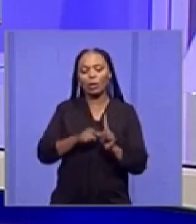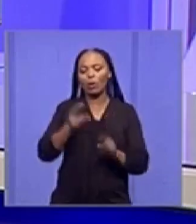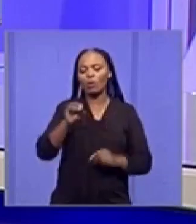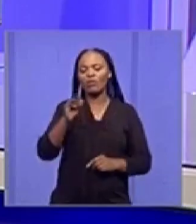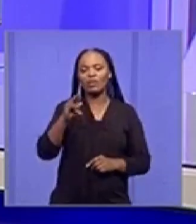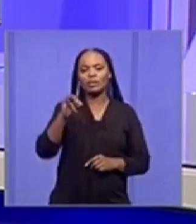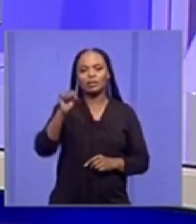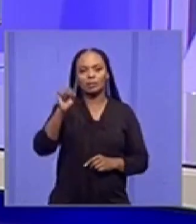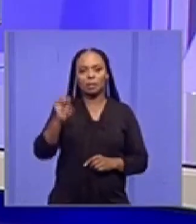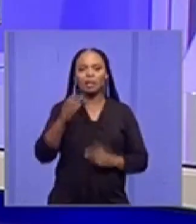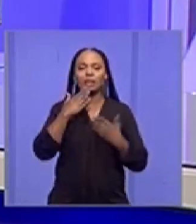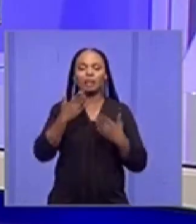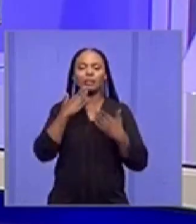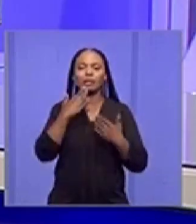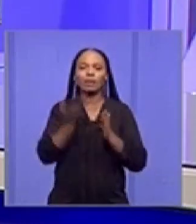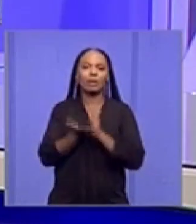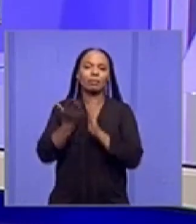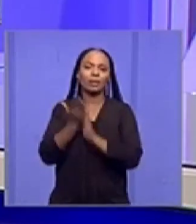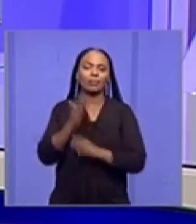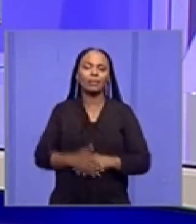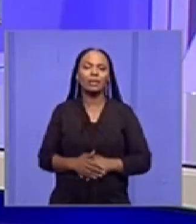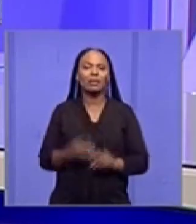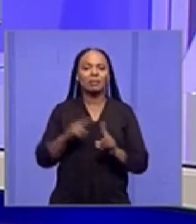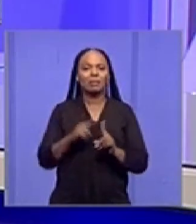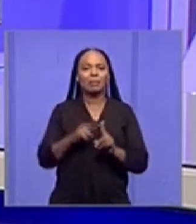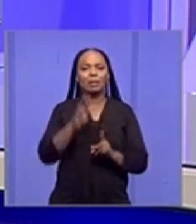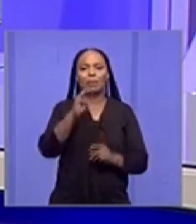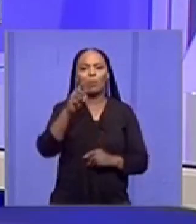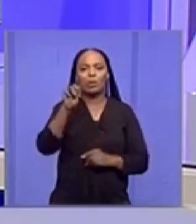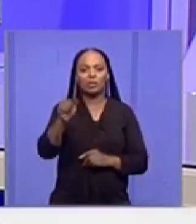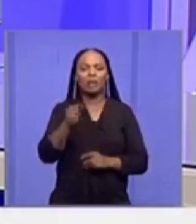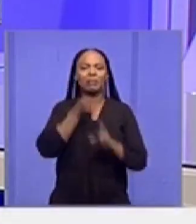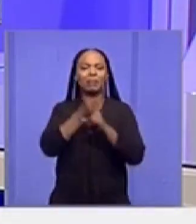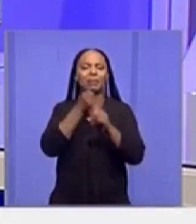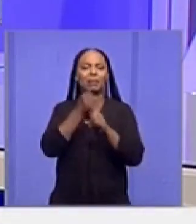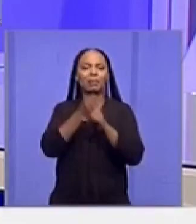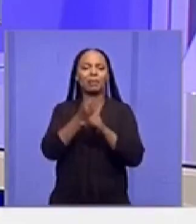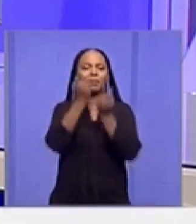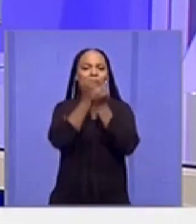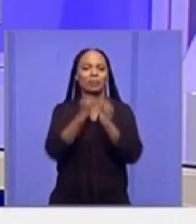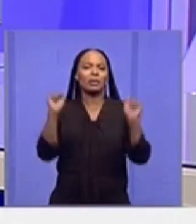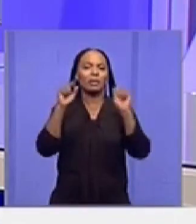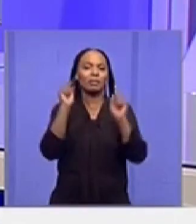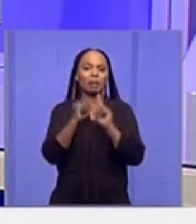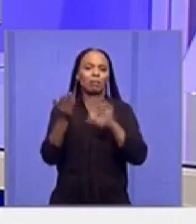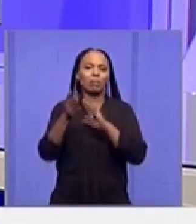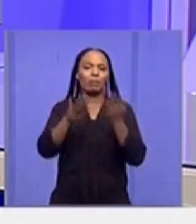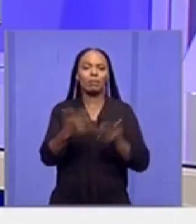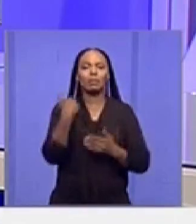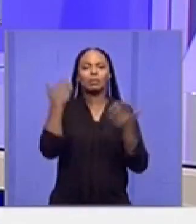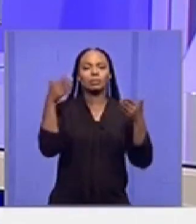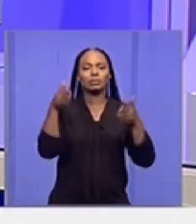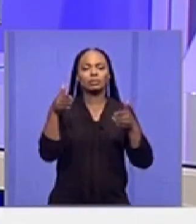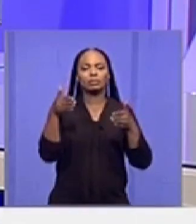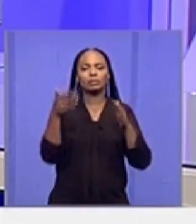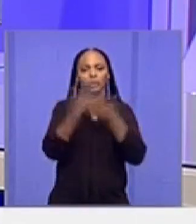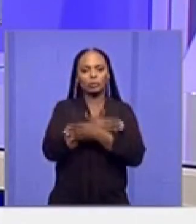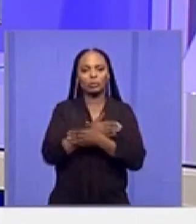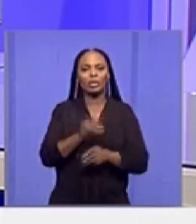leboga ka pego yeo mahlo a di bona wa ntwa ya tokologo Moosa Moolla o hlokofetse maabane bošego o be ana le mengwaga